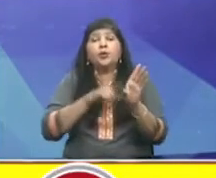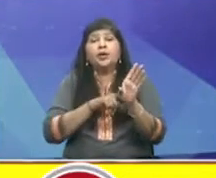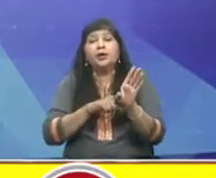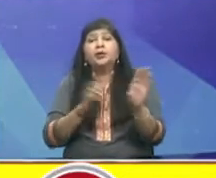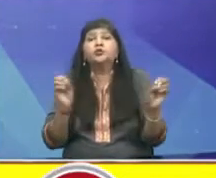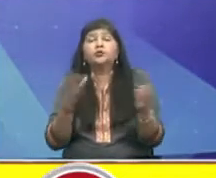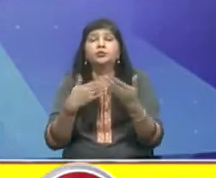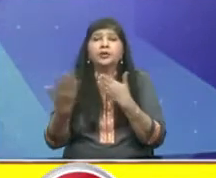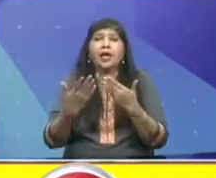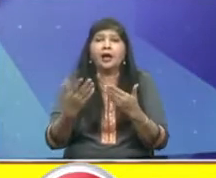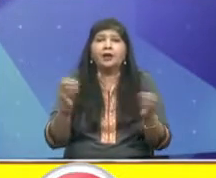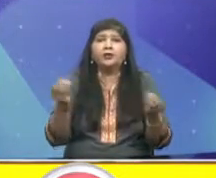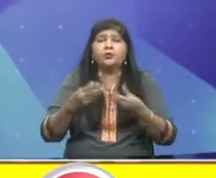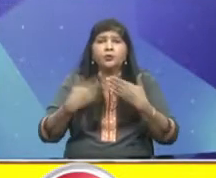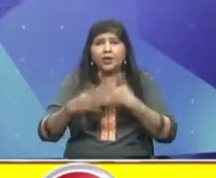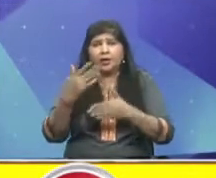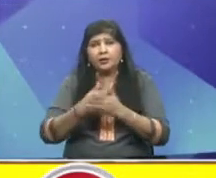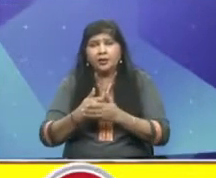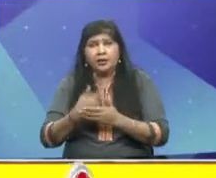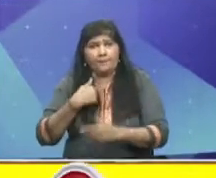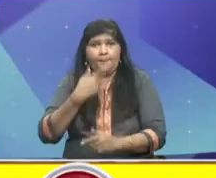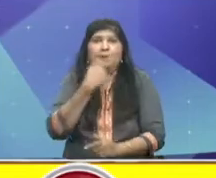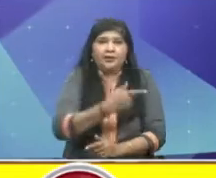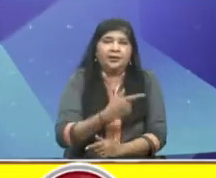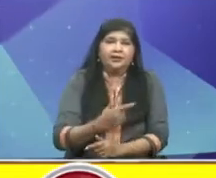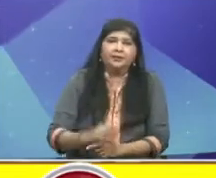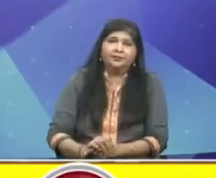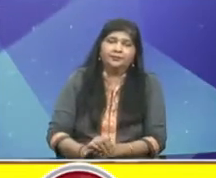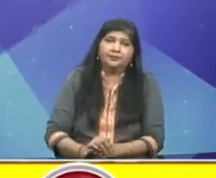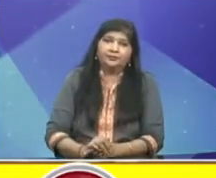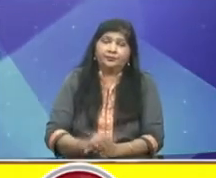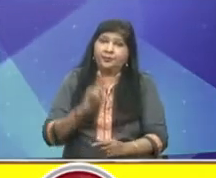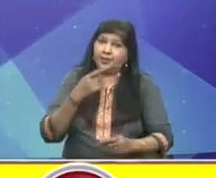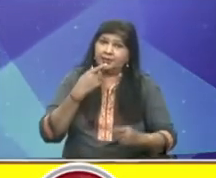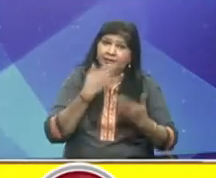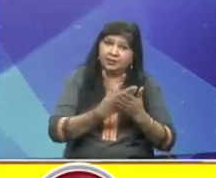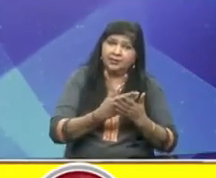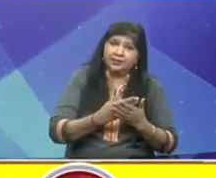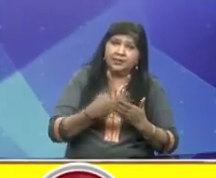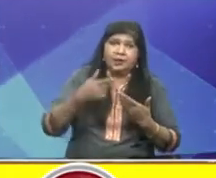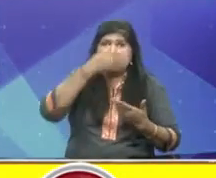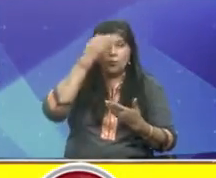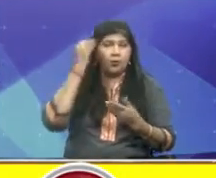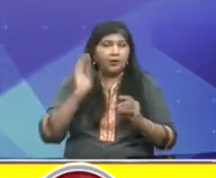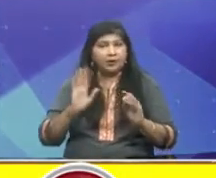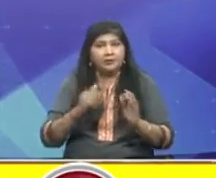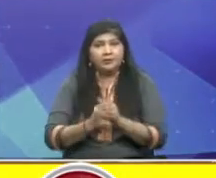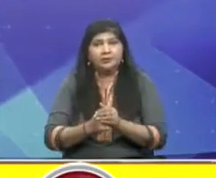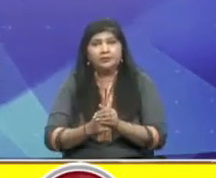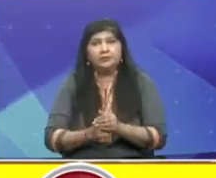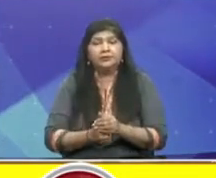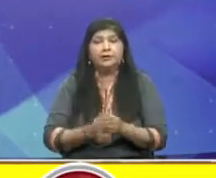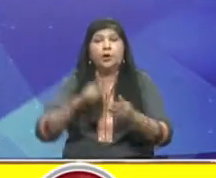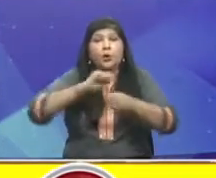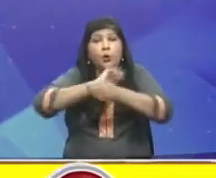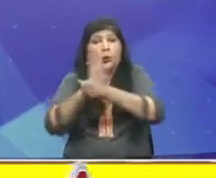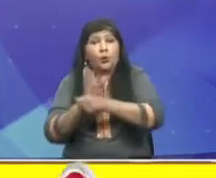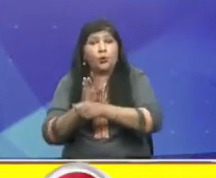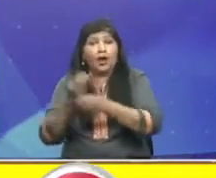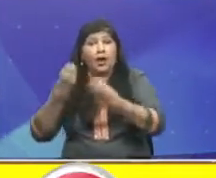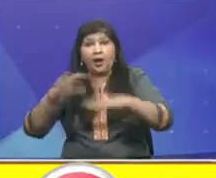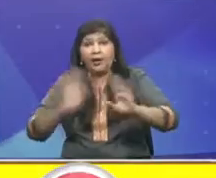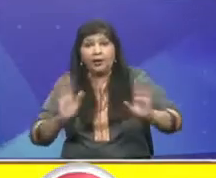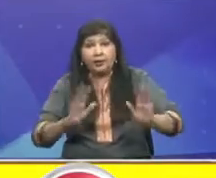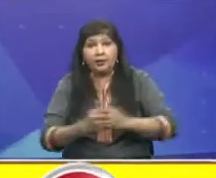कुछ करने वाले हैं, ये भी जरूर बताइए। और हाँ, ये कभी मत भूलना, कोरोना अभी